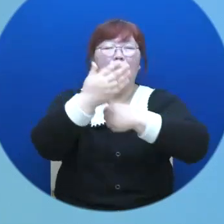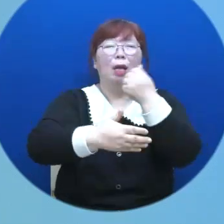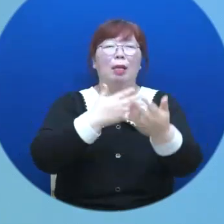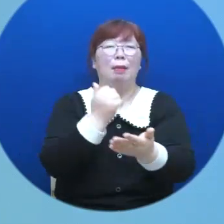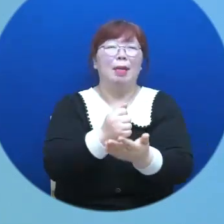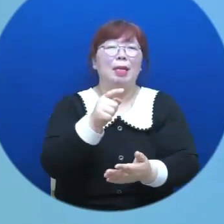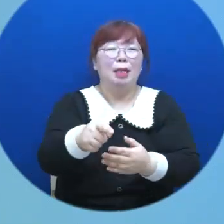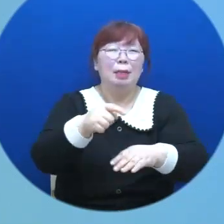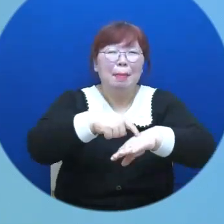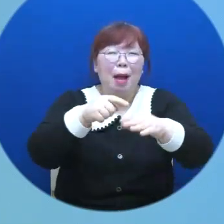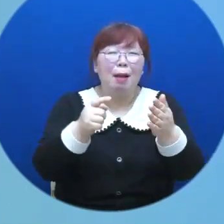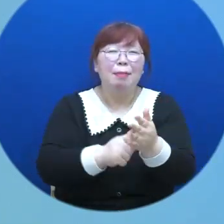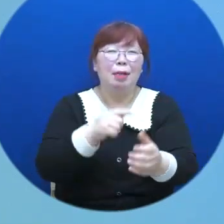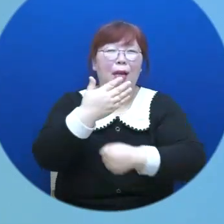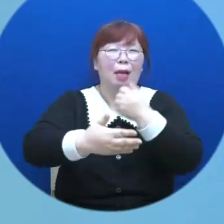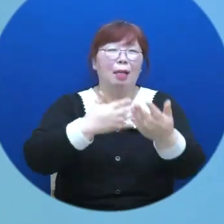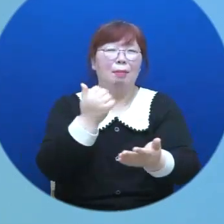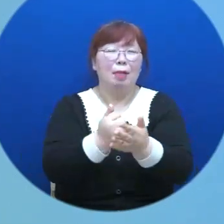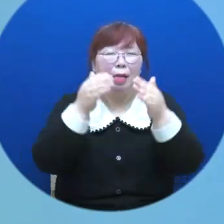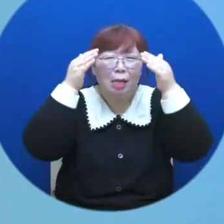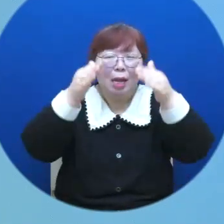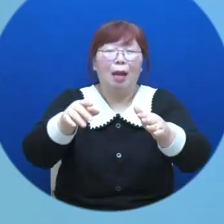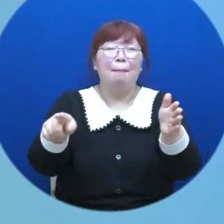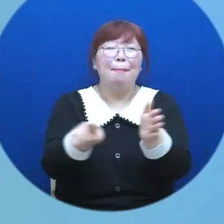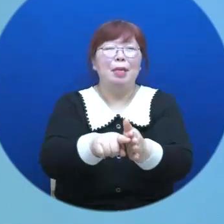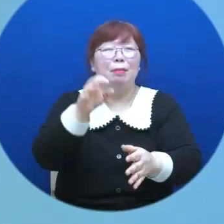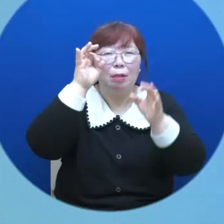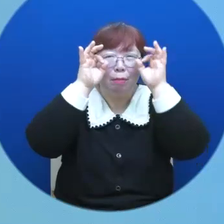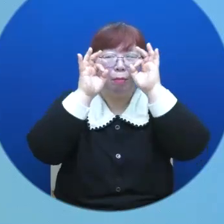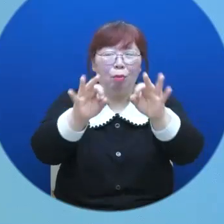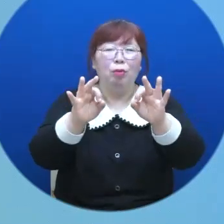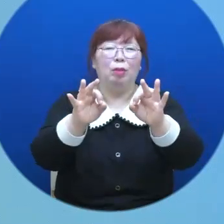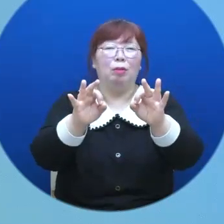마음에 하나님을 향한 믿음을 보시고 뭐하다?